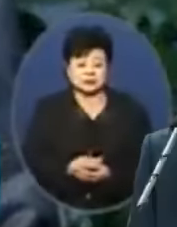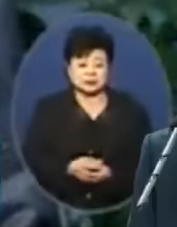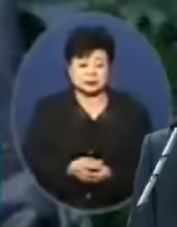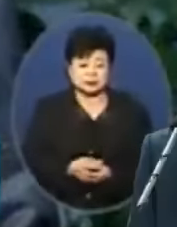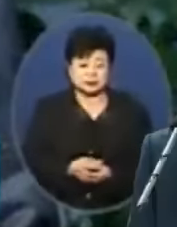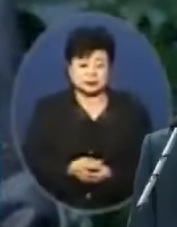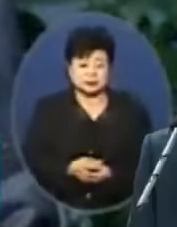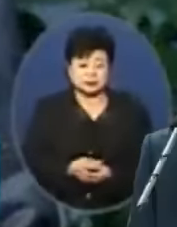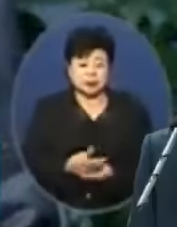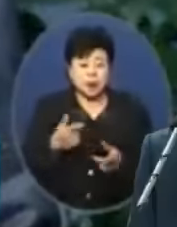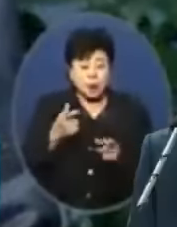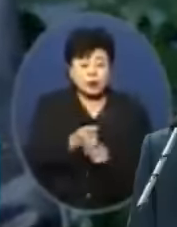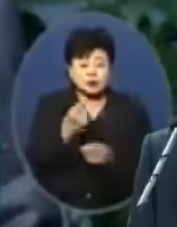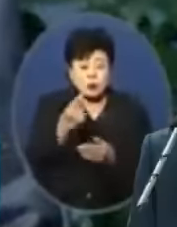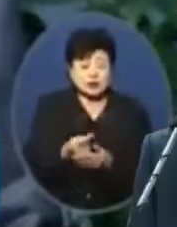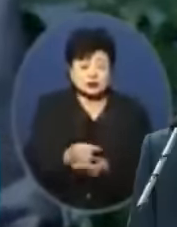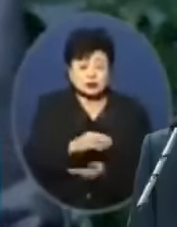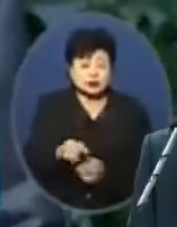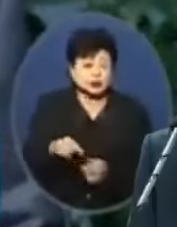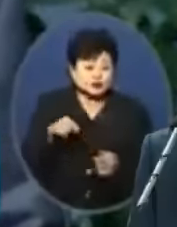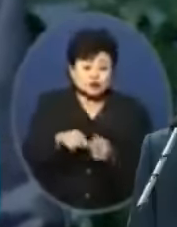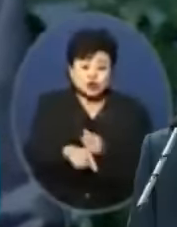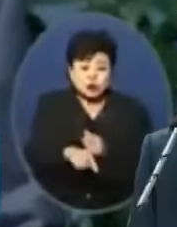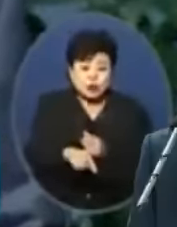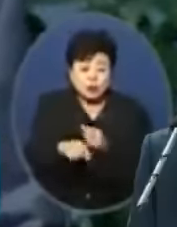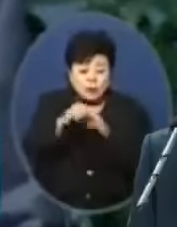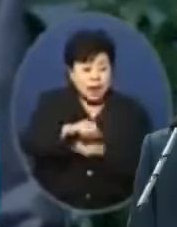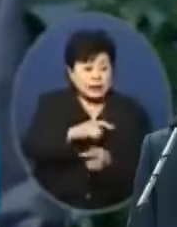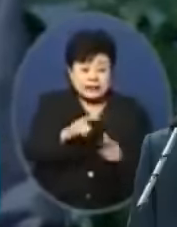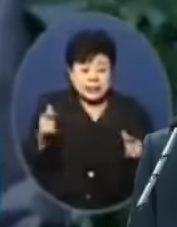것입니다. 원수들이 와서 우리를 죽여도 망하지 않는다.